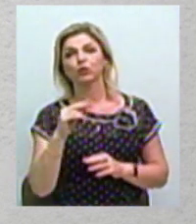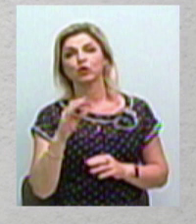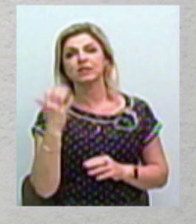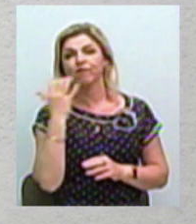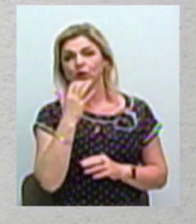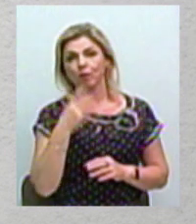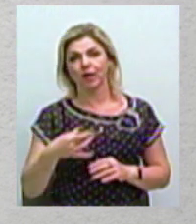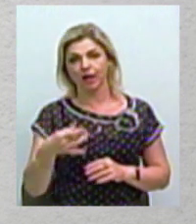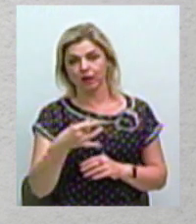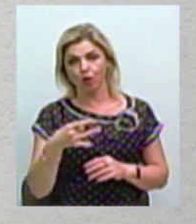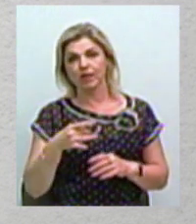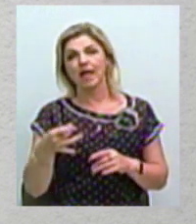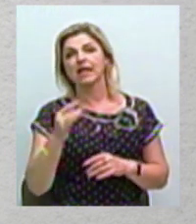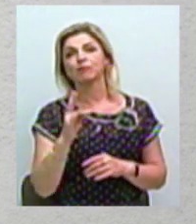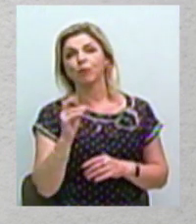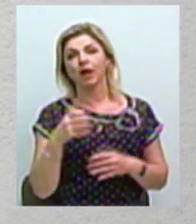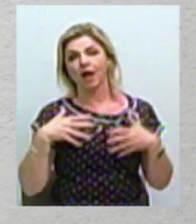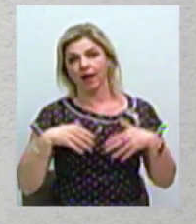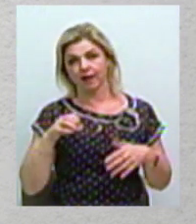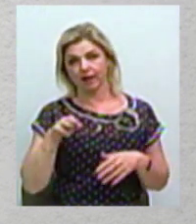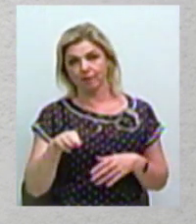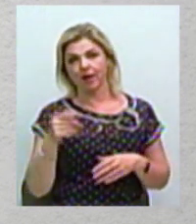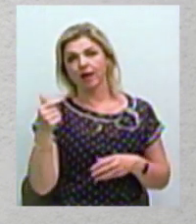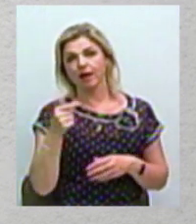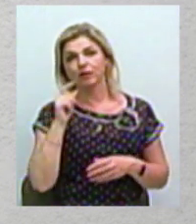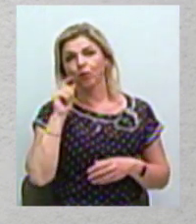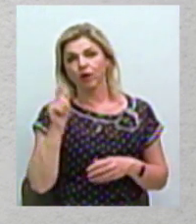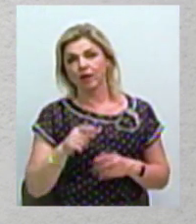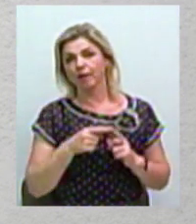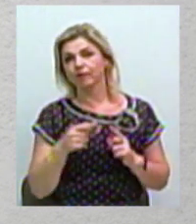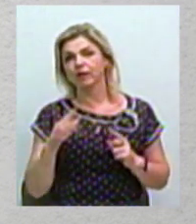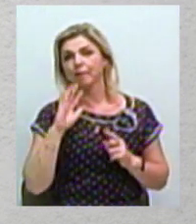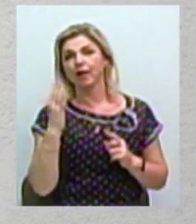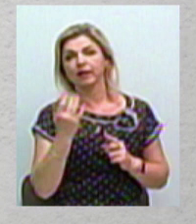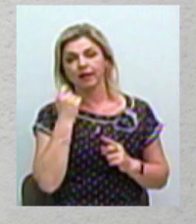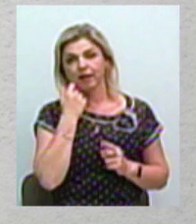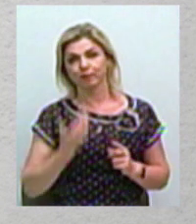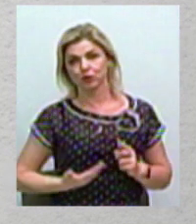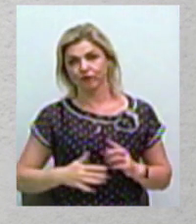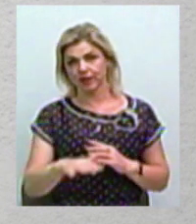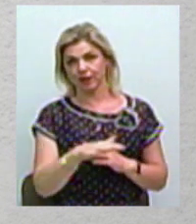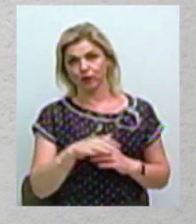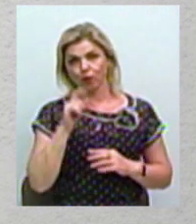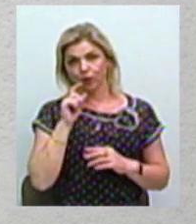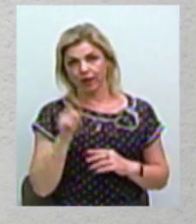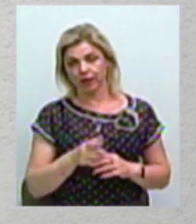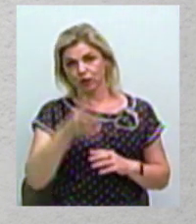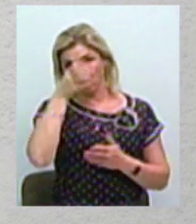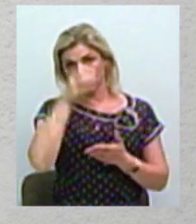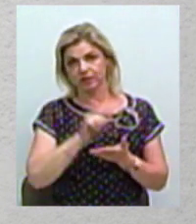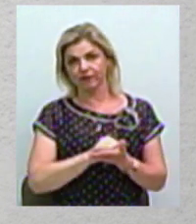району Республіка Крим. Громадянин України. Протягом останніх 5 років проживає на території України. Освіта